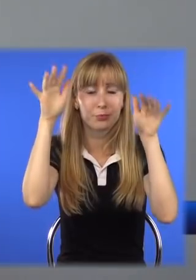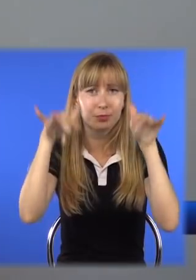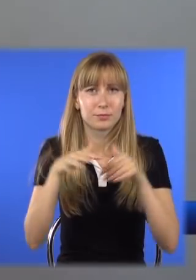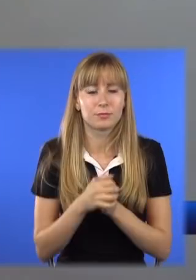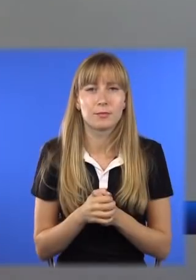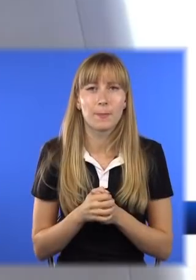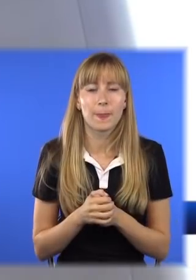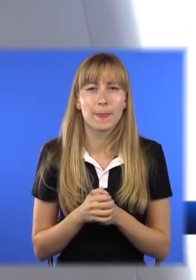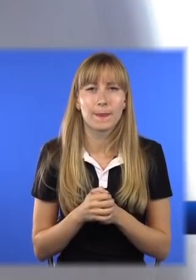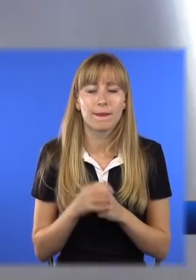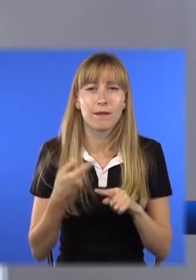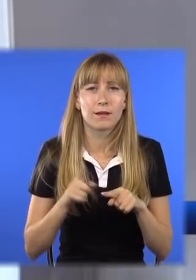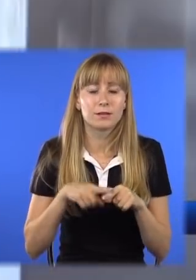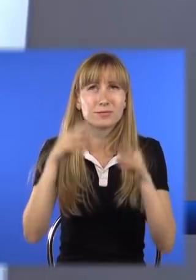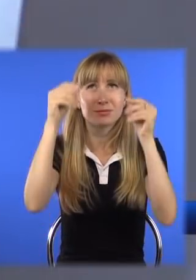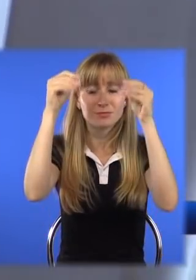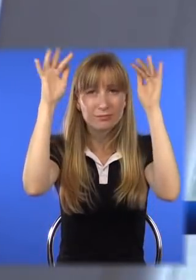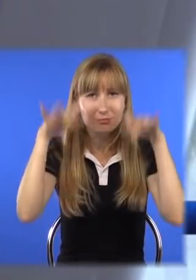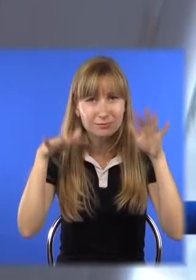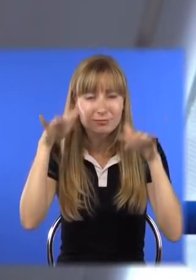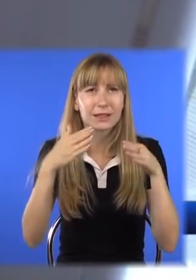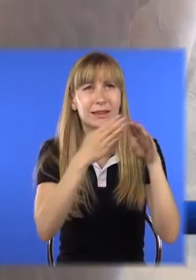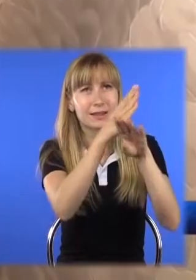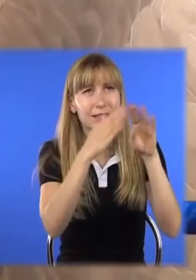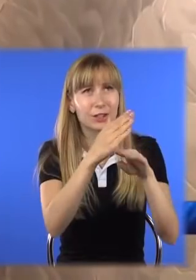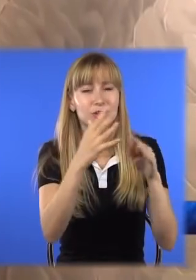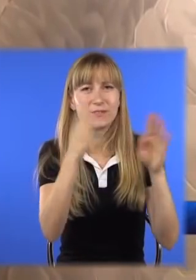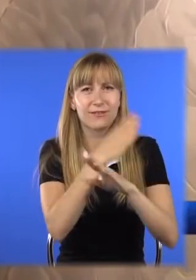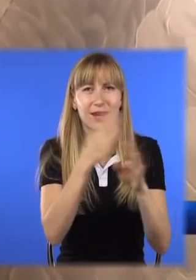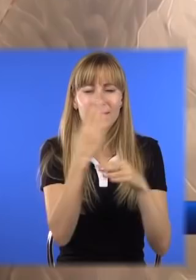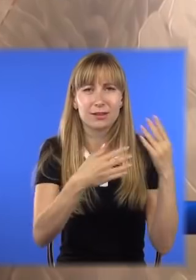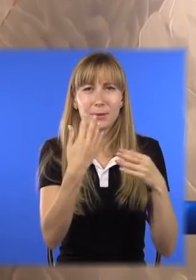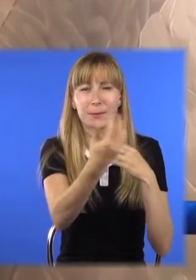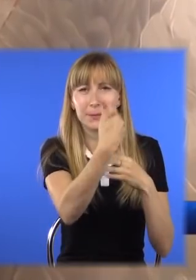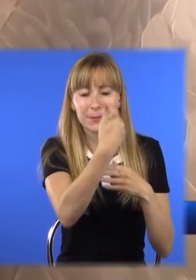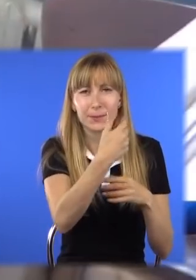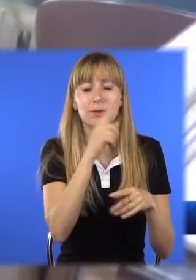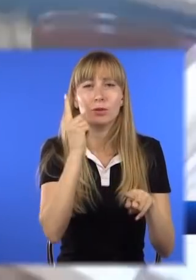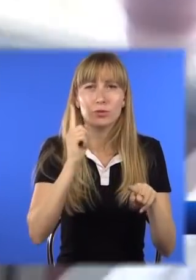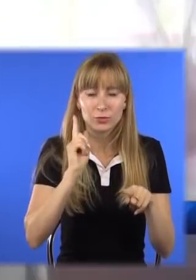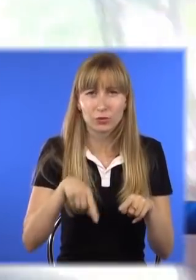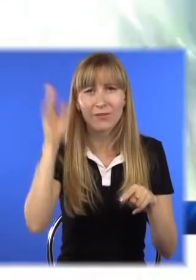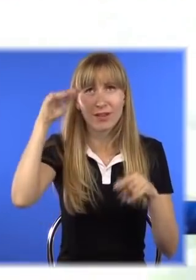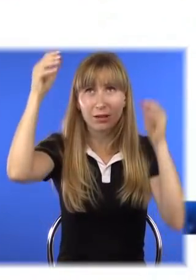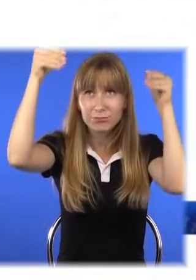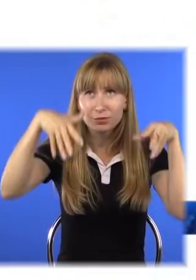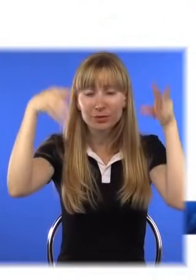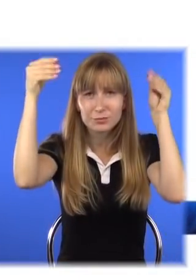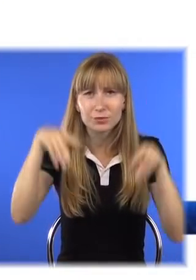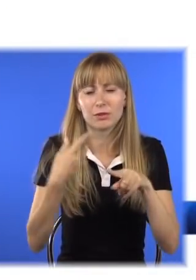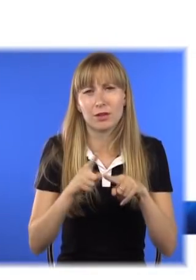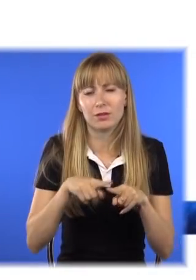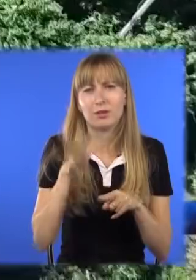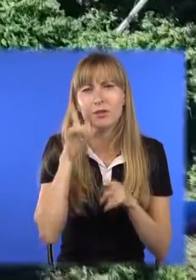голову серед ночі, тріщини на стінах, через які свище вітер, та затоплені кімнати. Саме так протягом багатьох років